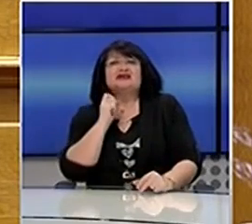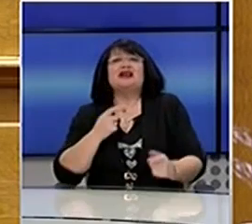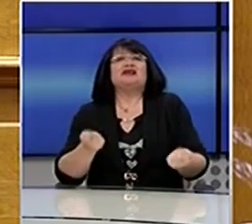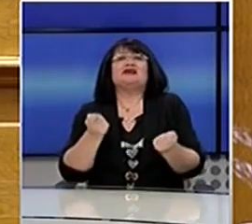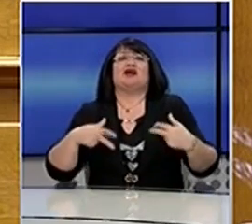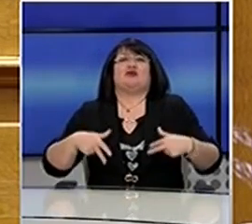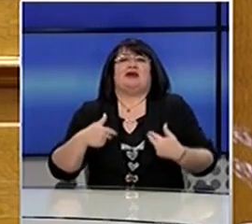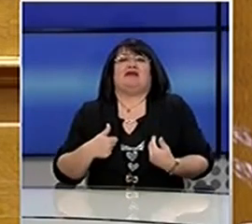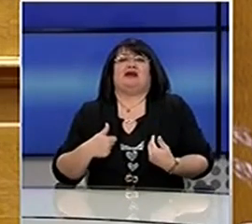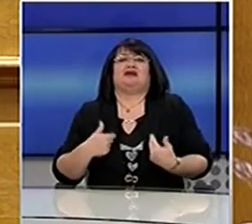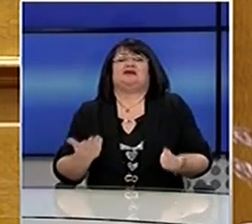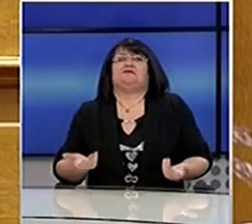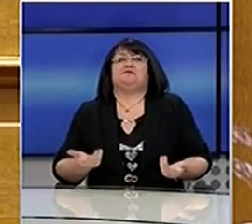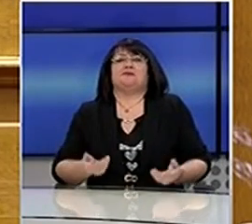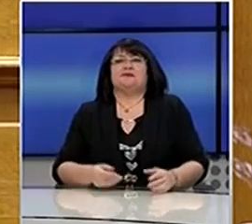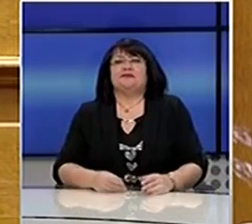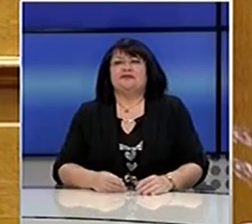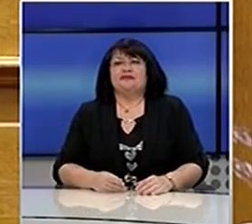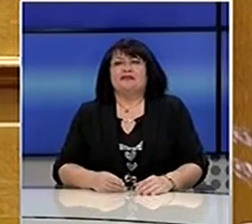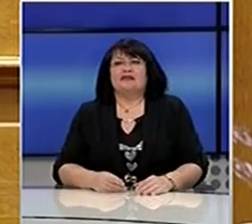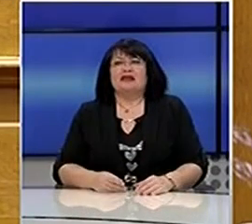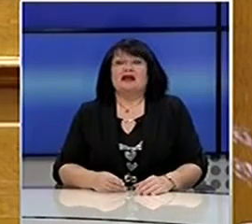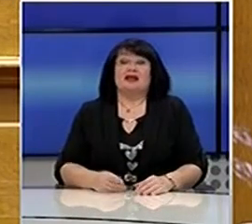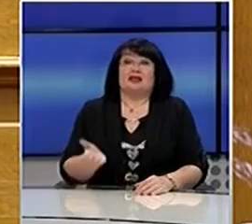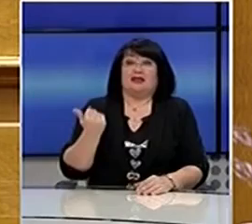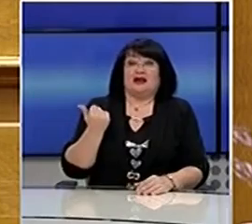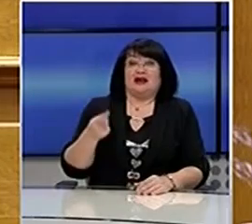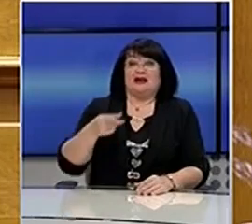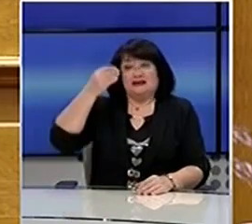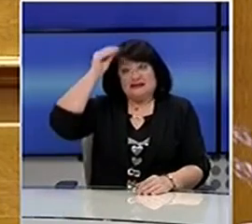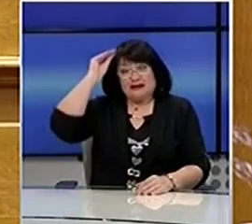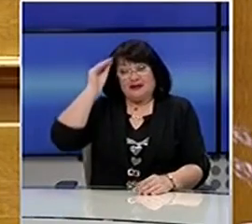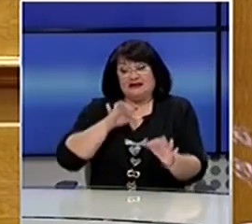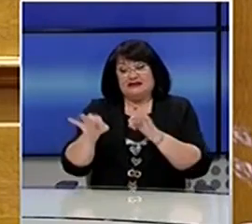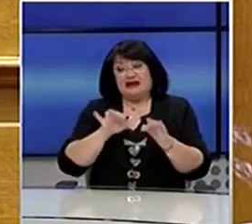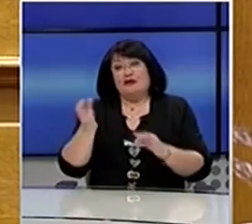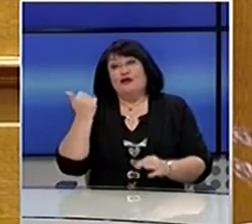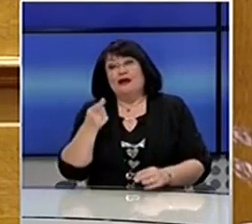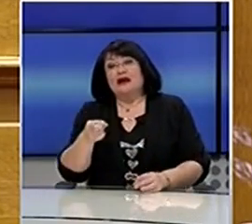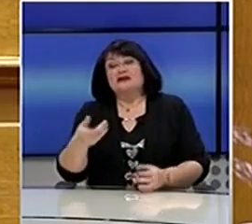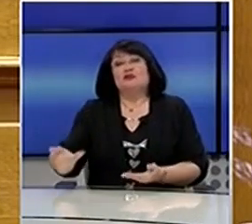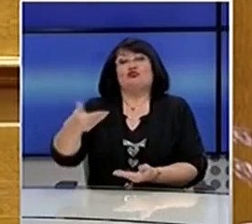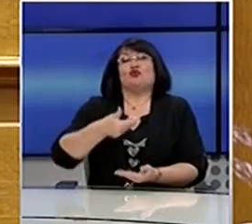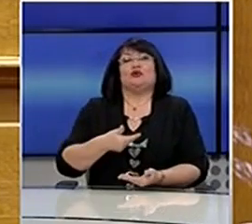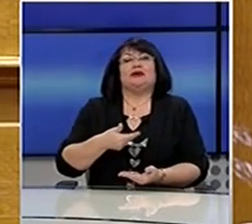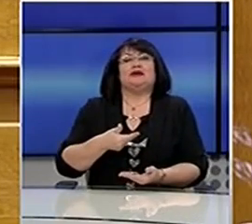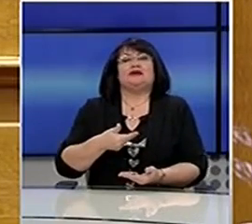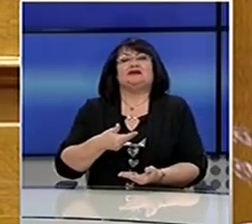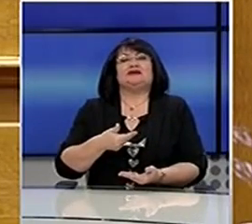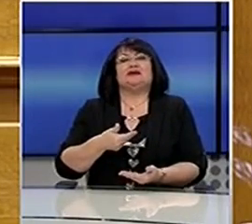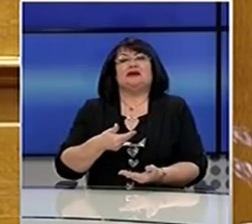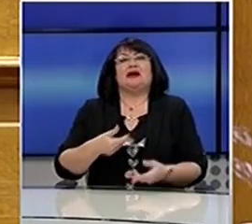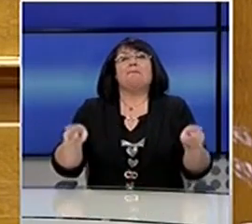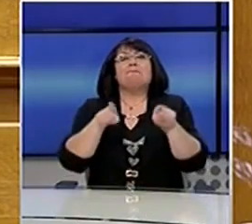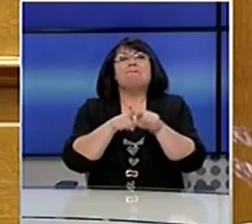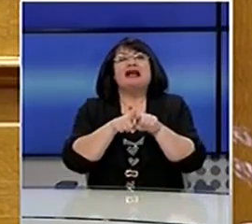η κυβέρνηση. Δηλαδή, επειδή δεν έχετε σχέδιο, αν το καταλαβαίνω καλά, προτείνετε περίπου να